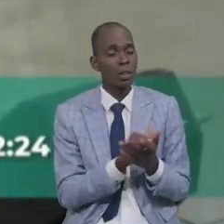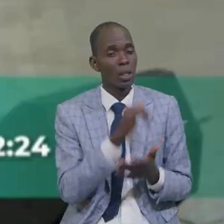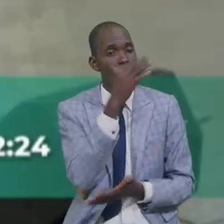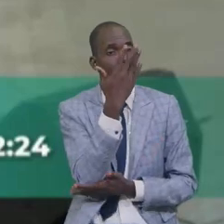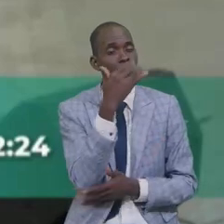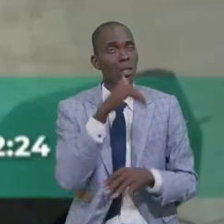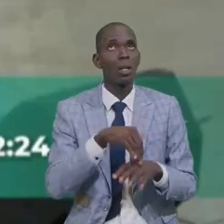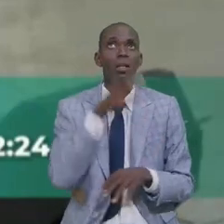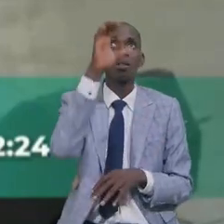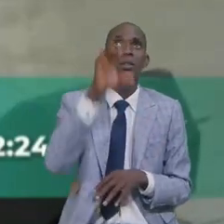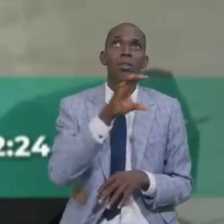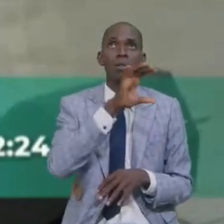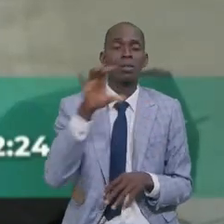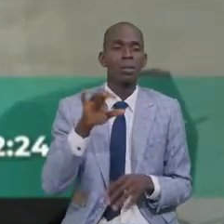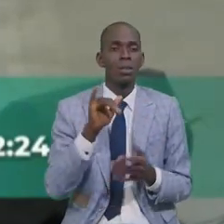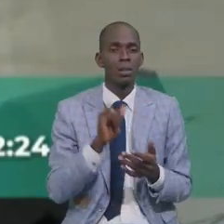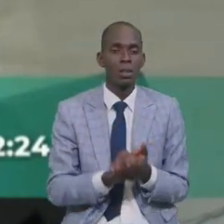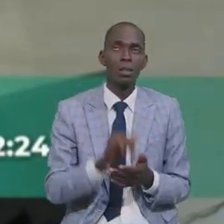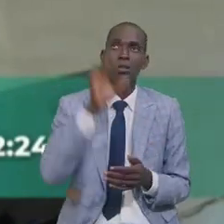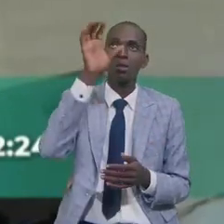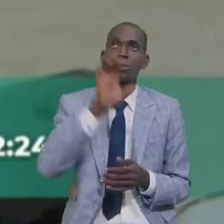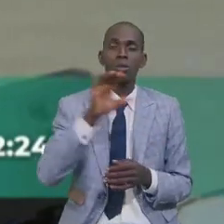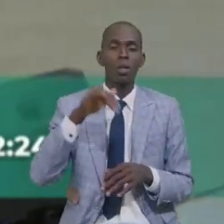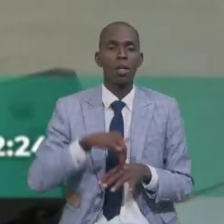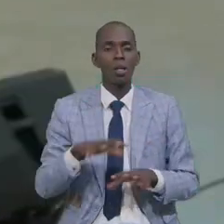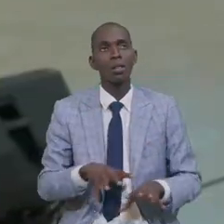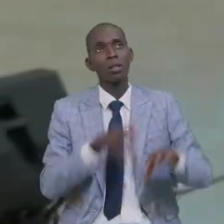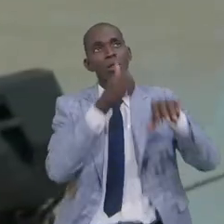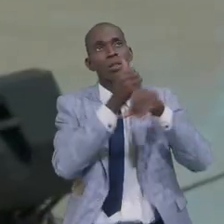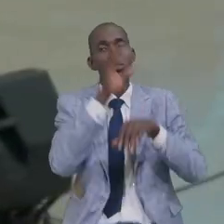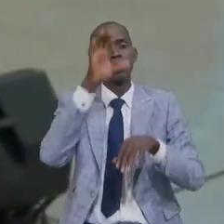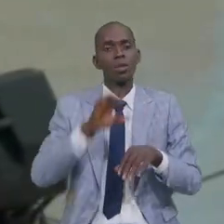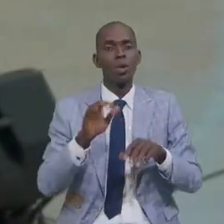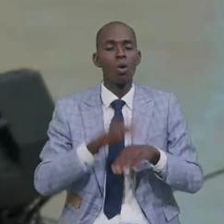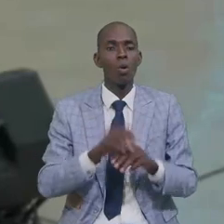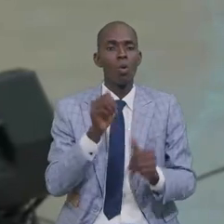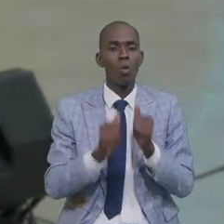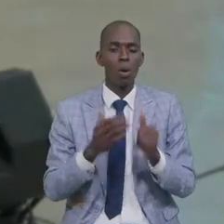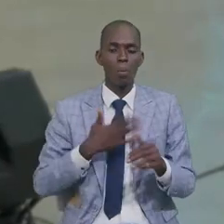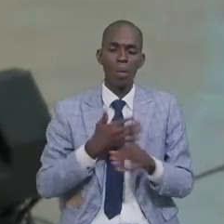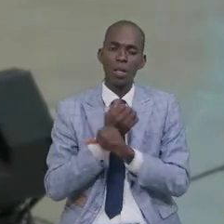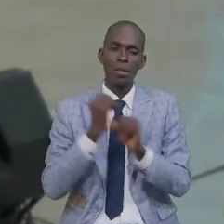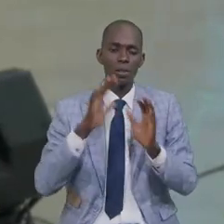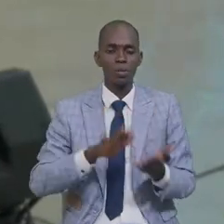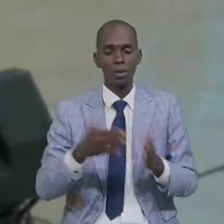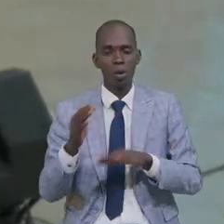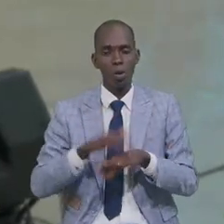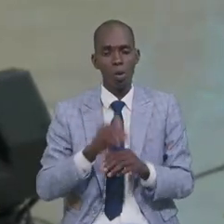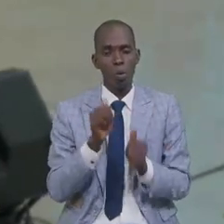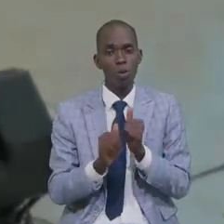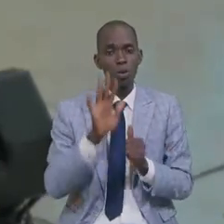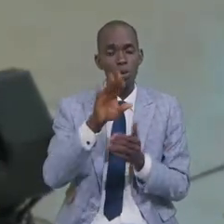Ce bois du calvaire, cette croix au calvaire, sur laquelle mon sauveur est